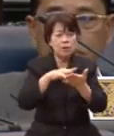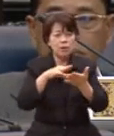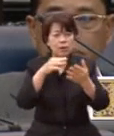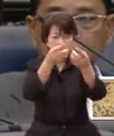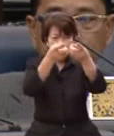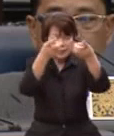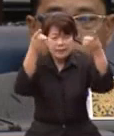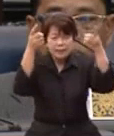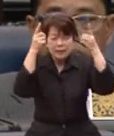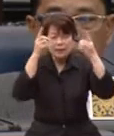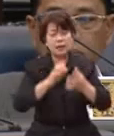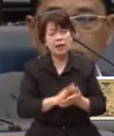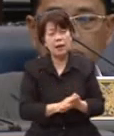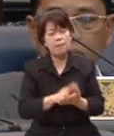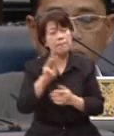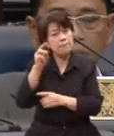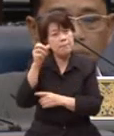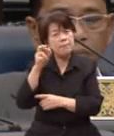juga